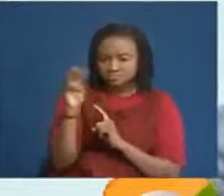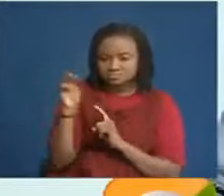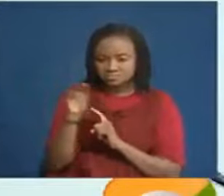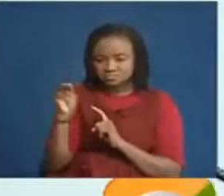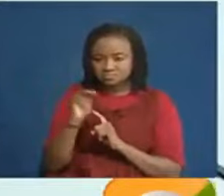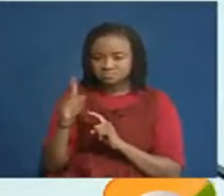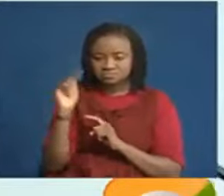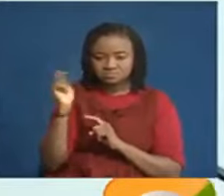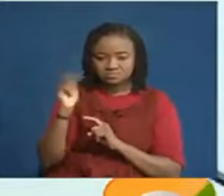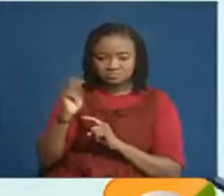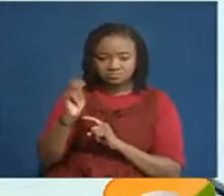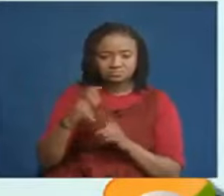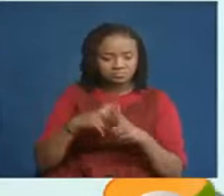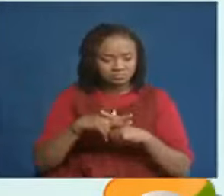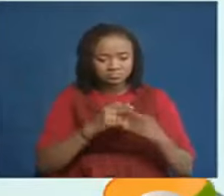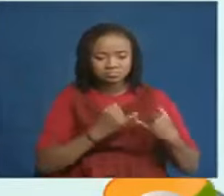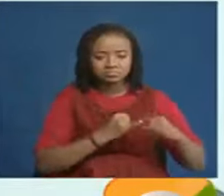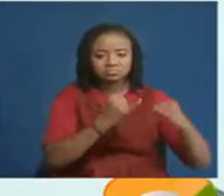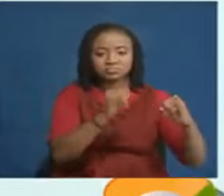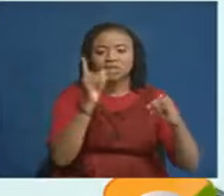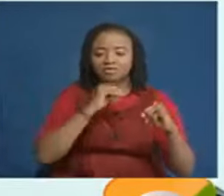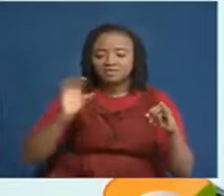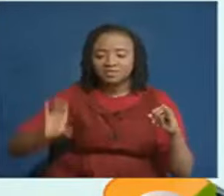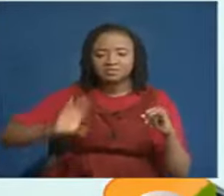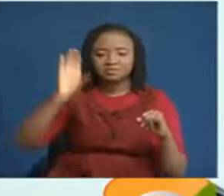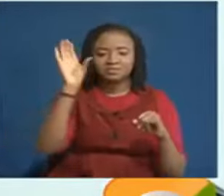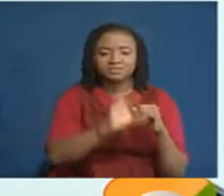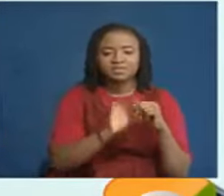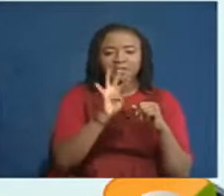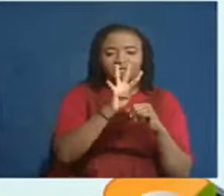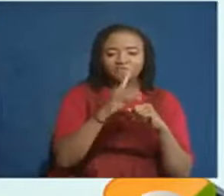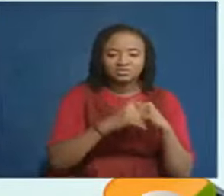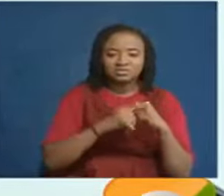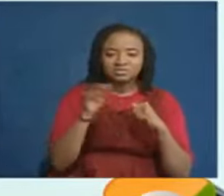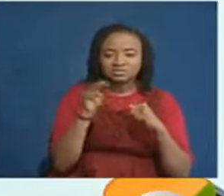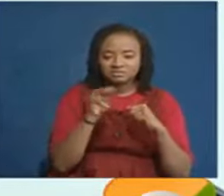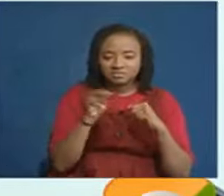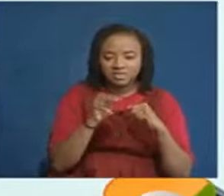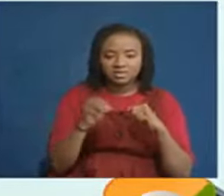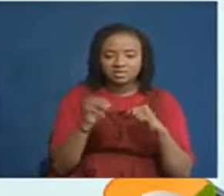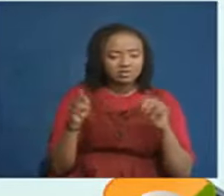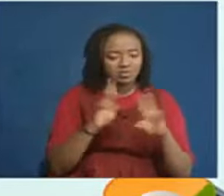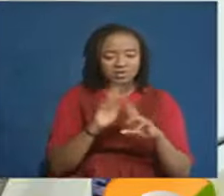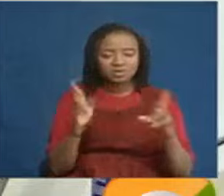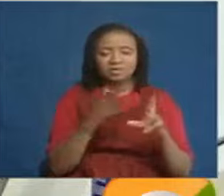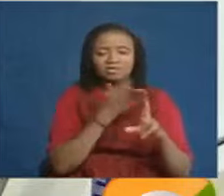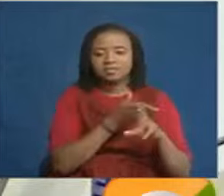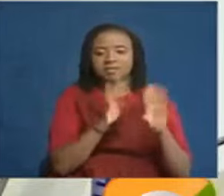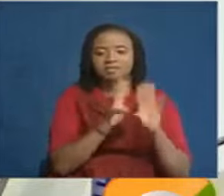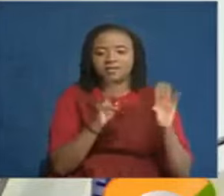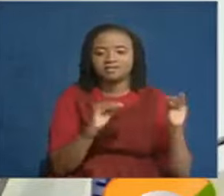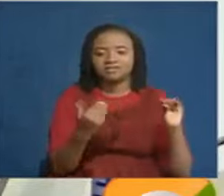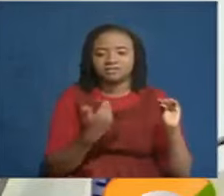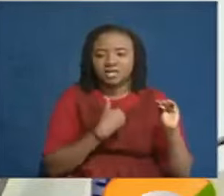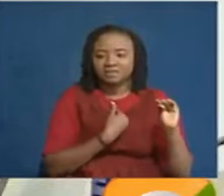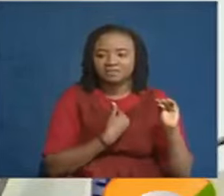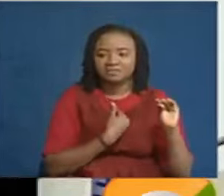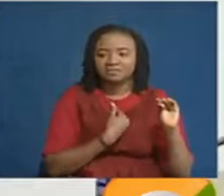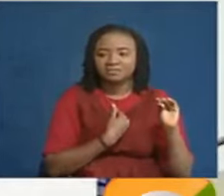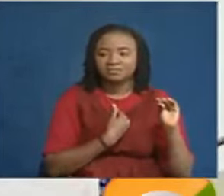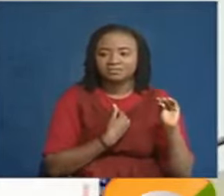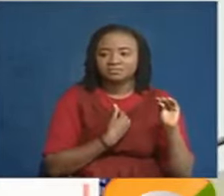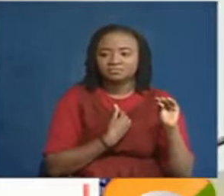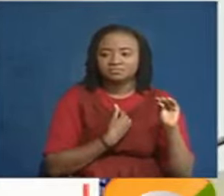imeanza kutekelezwa na tayari shilingi milioni 46 zimetengwa kwa anayetengeneza kiunzi hicho. This app has been